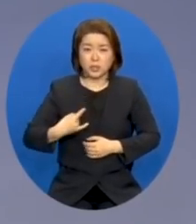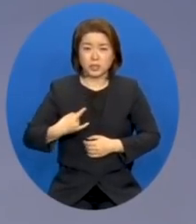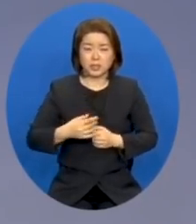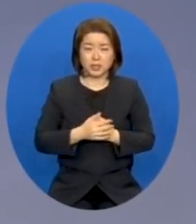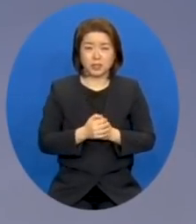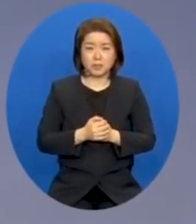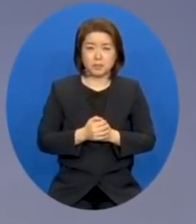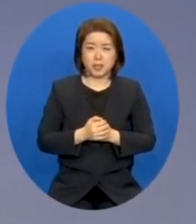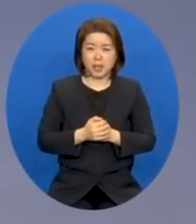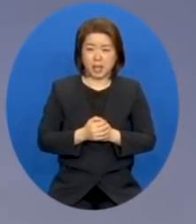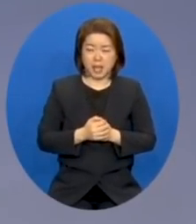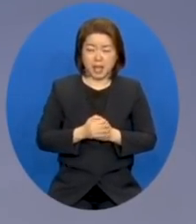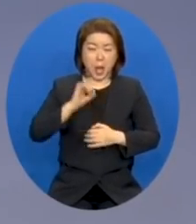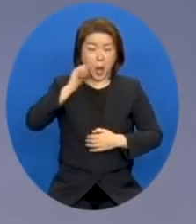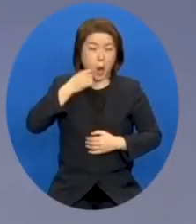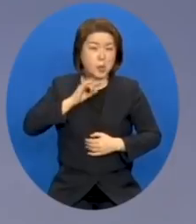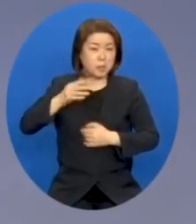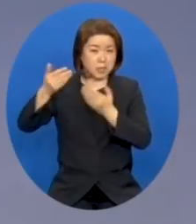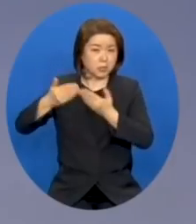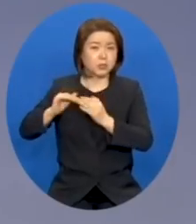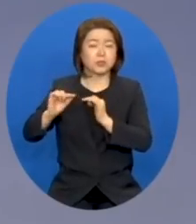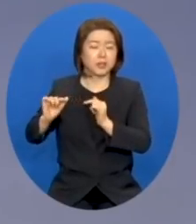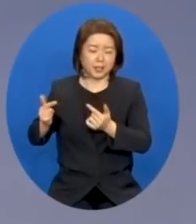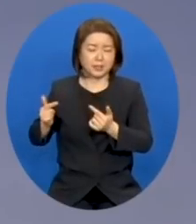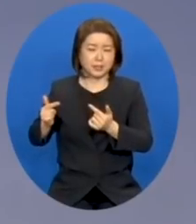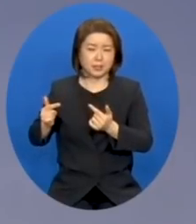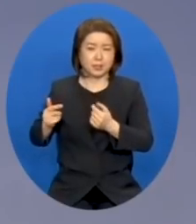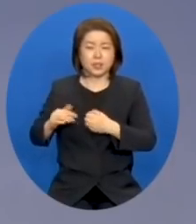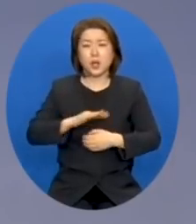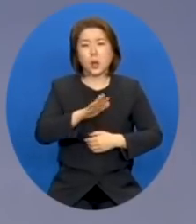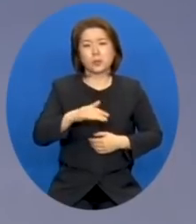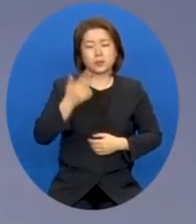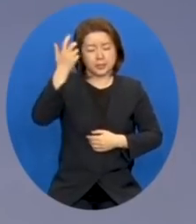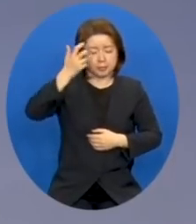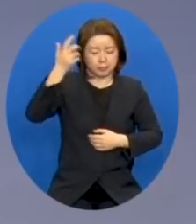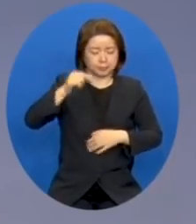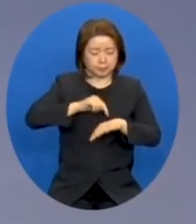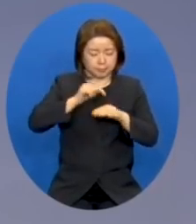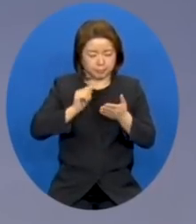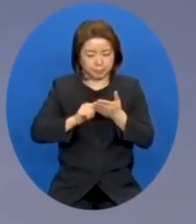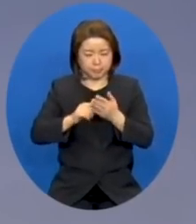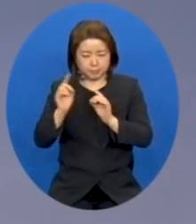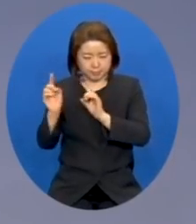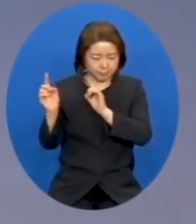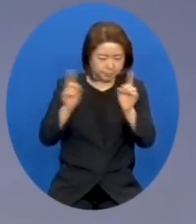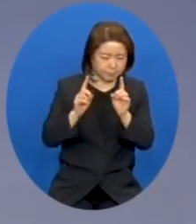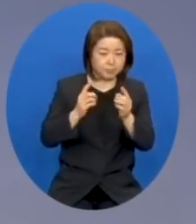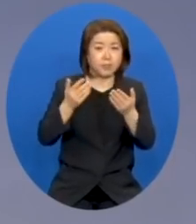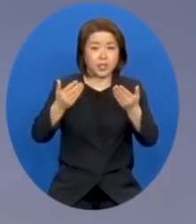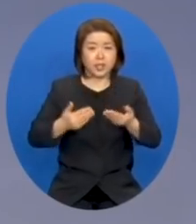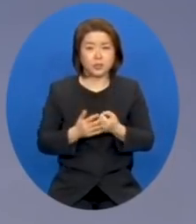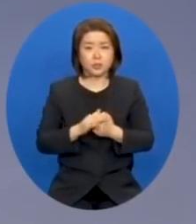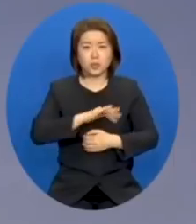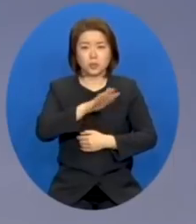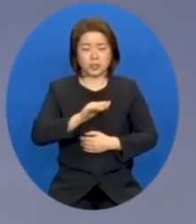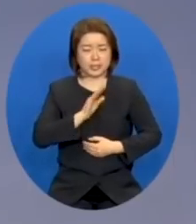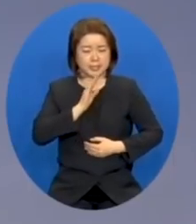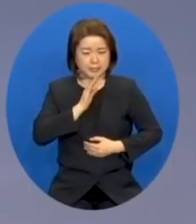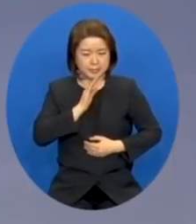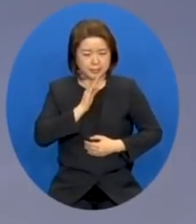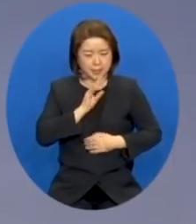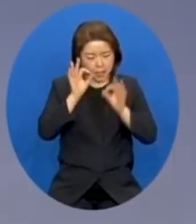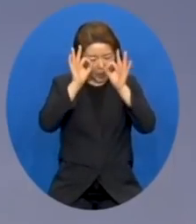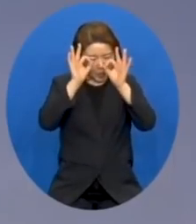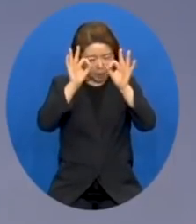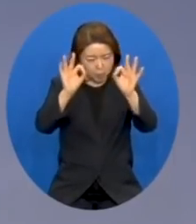으 어려움 맞추고 있는 것은 아닙니다 우리의 심령을 각성시키고 우리에게 정말 진짜 보아야 될